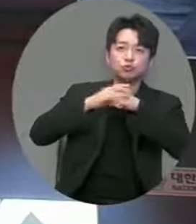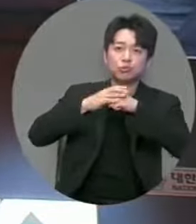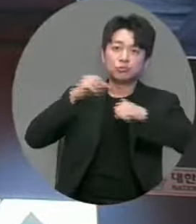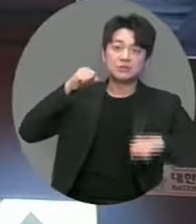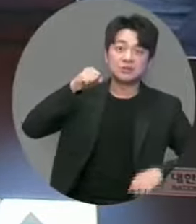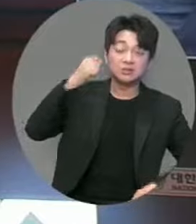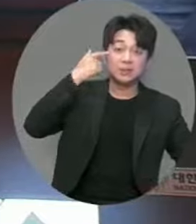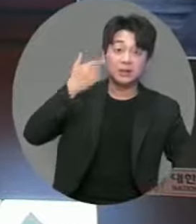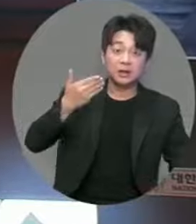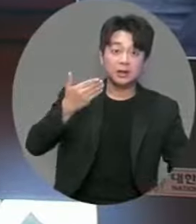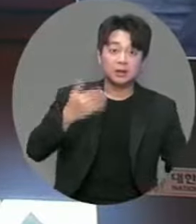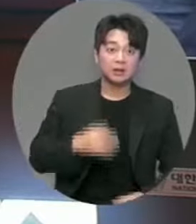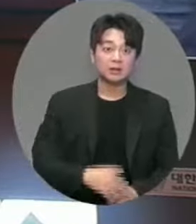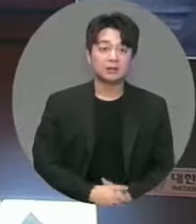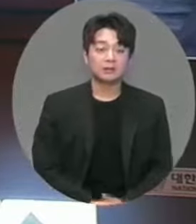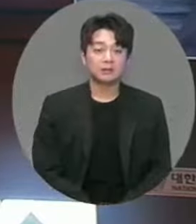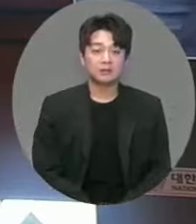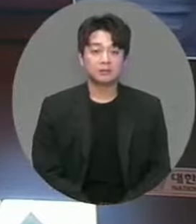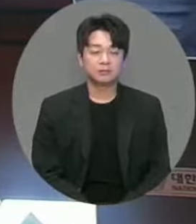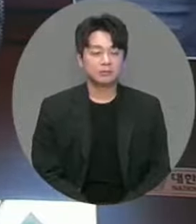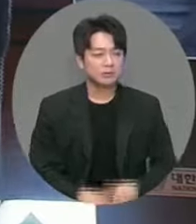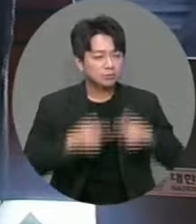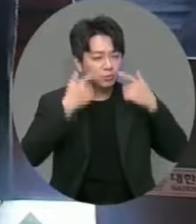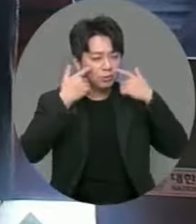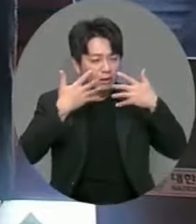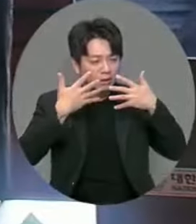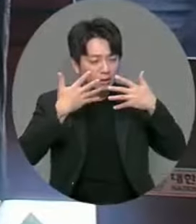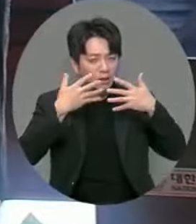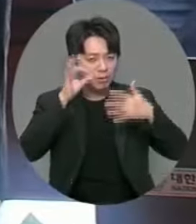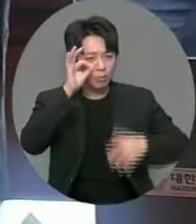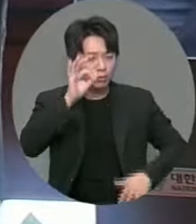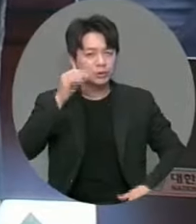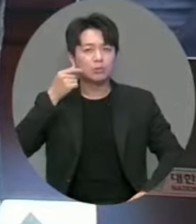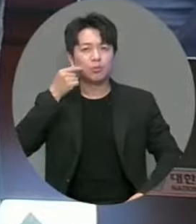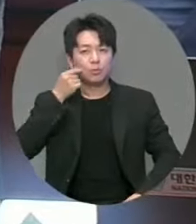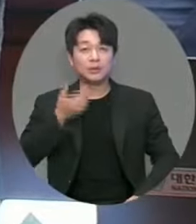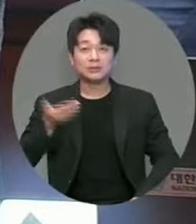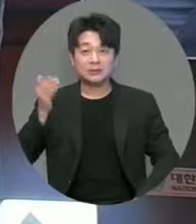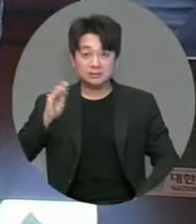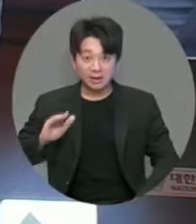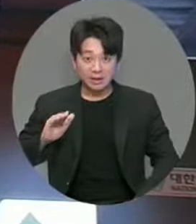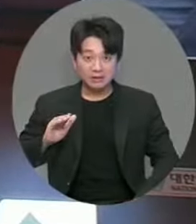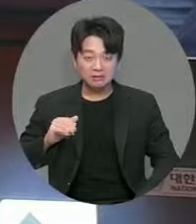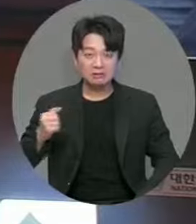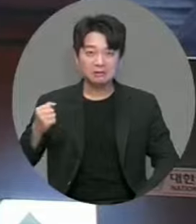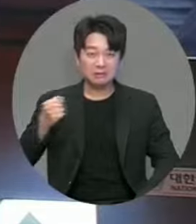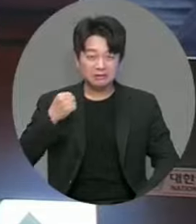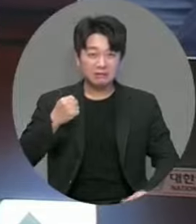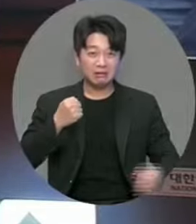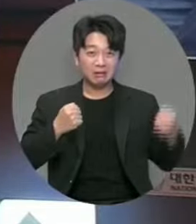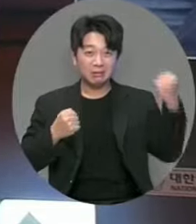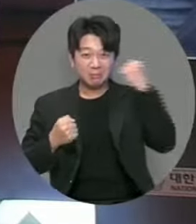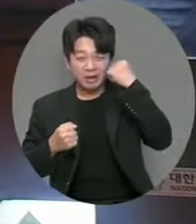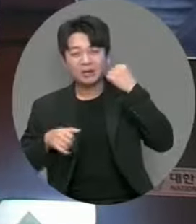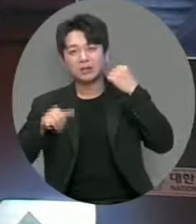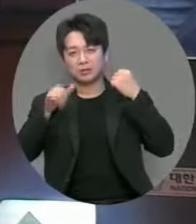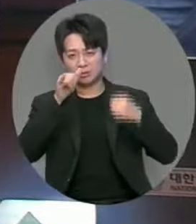거예요? 때린 기억은 정확히 나지 않습니다만 위력 위해를 가했고 그리고 그